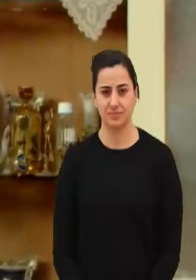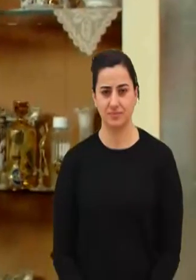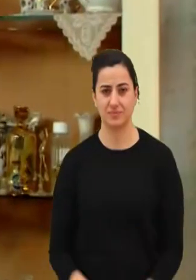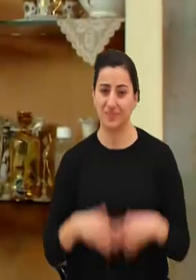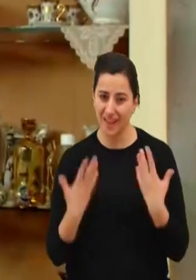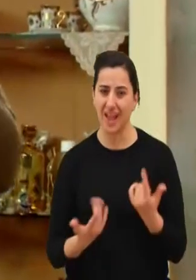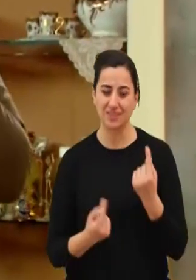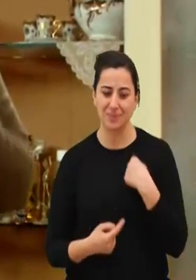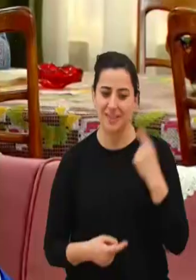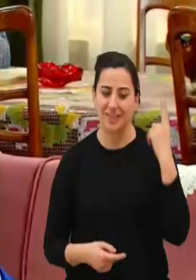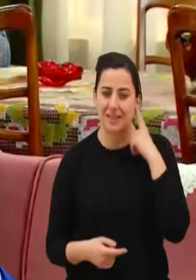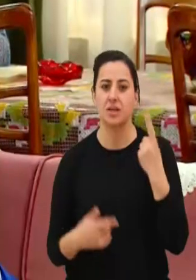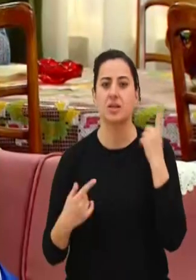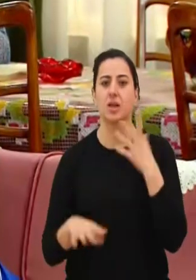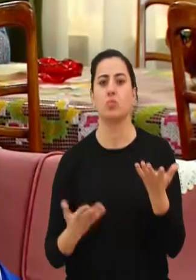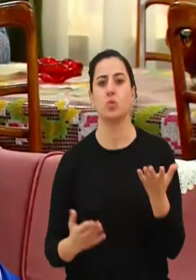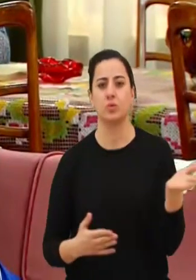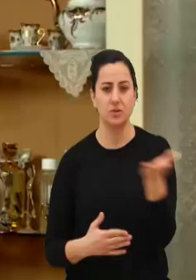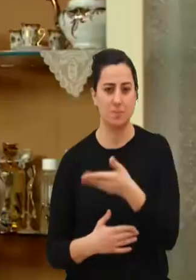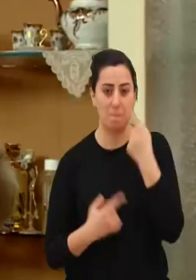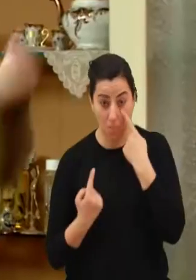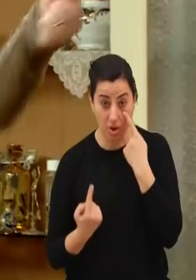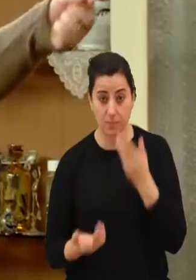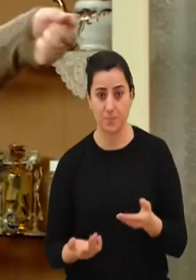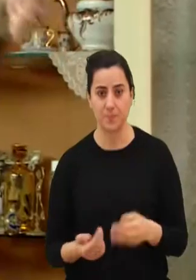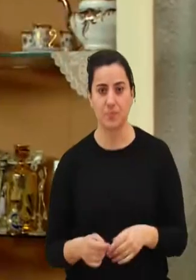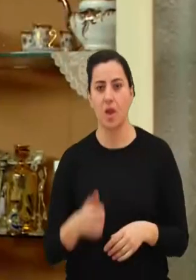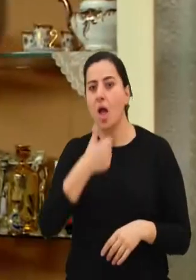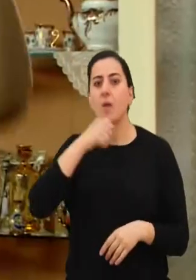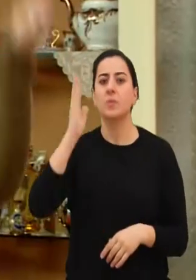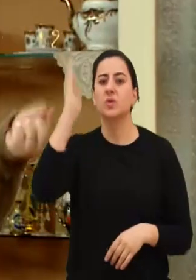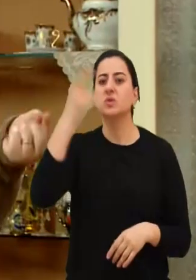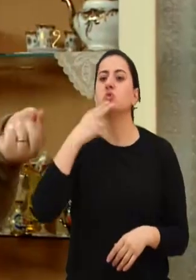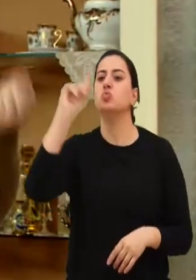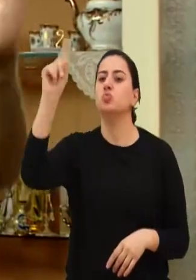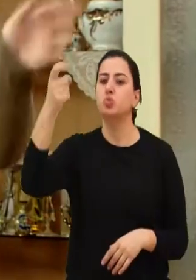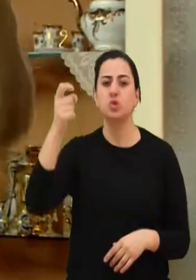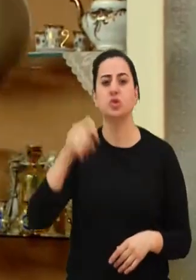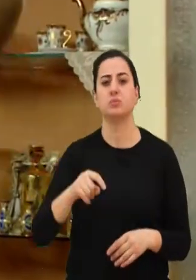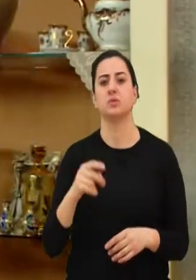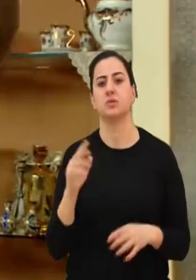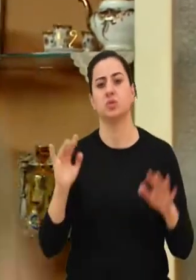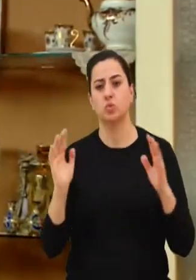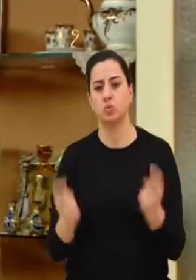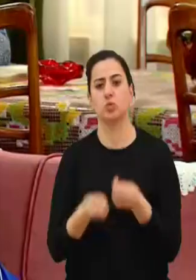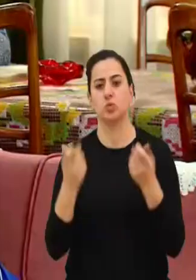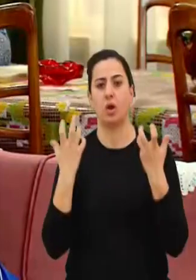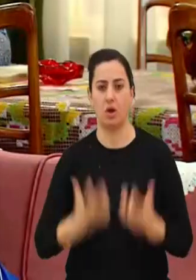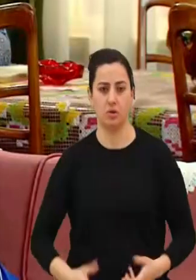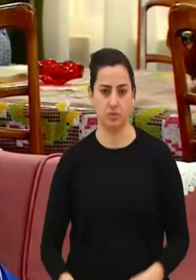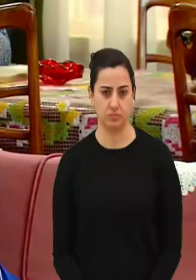Çek. Hay acık beni dinleseniz. Bak işte gördün mü? Abin gitti kafasına göre bir kız buldu. Şimdi oh uğraş dur.